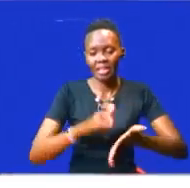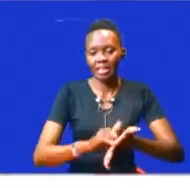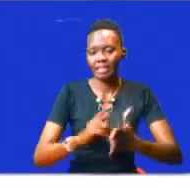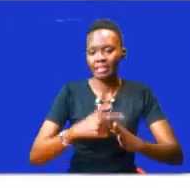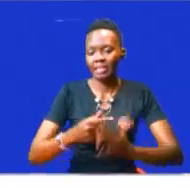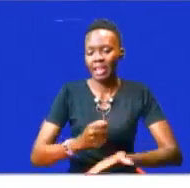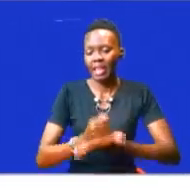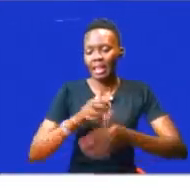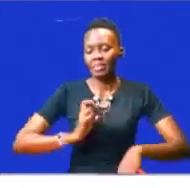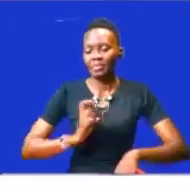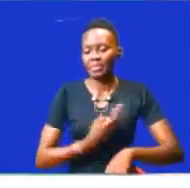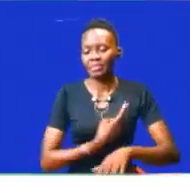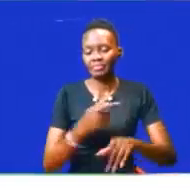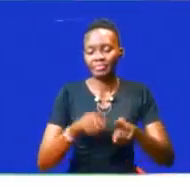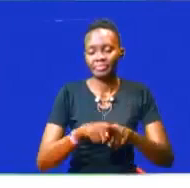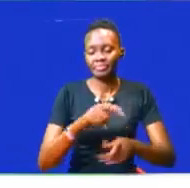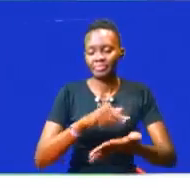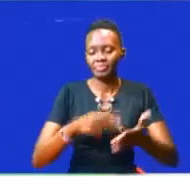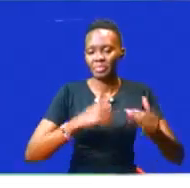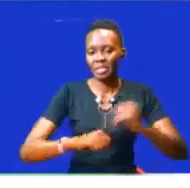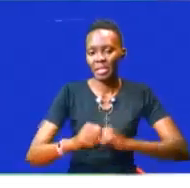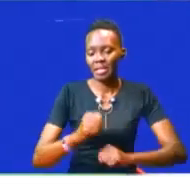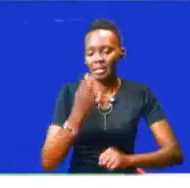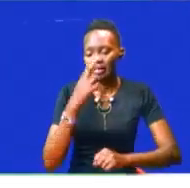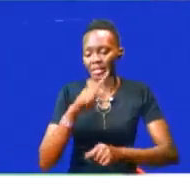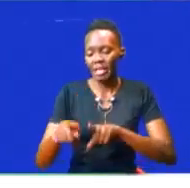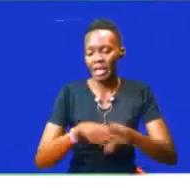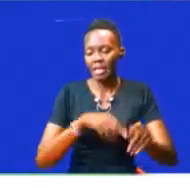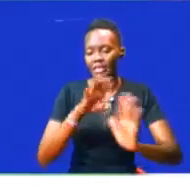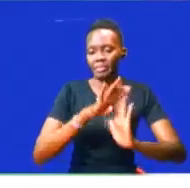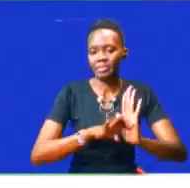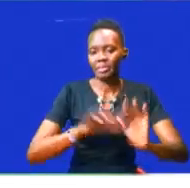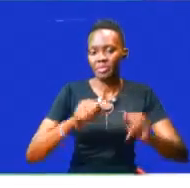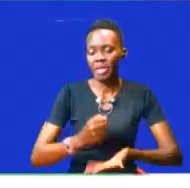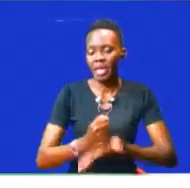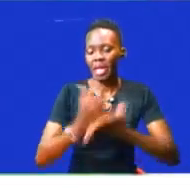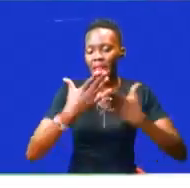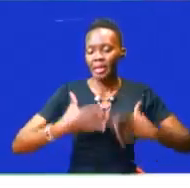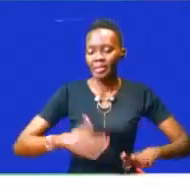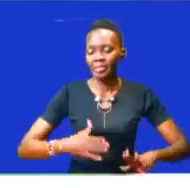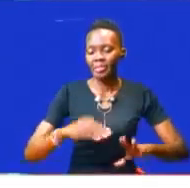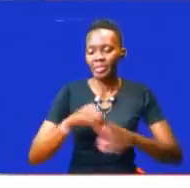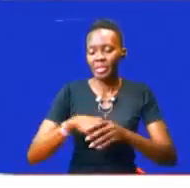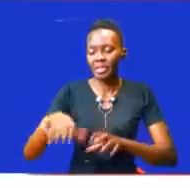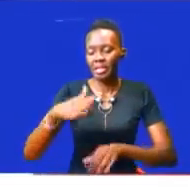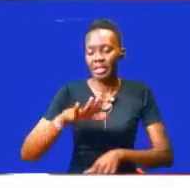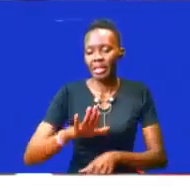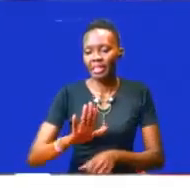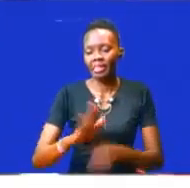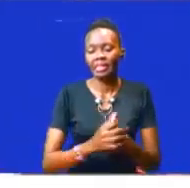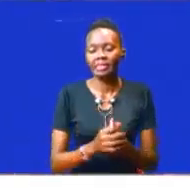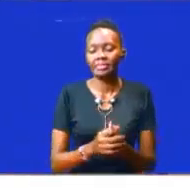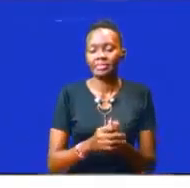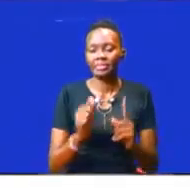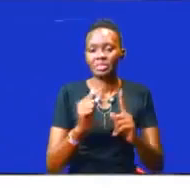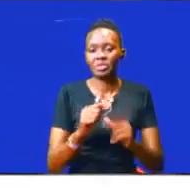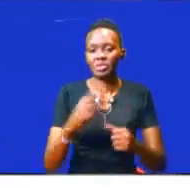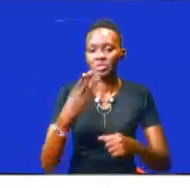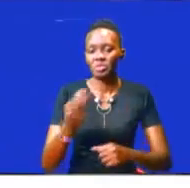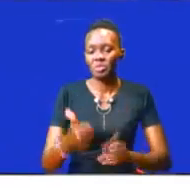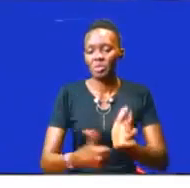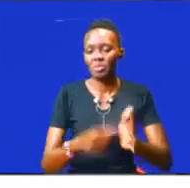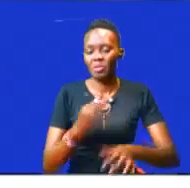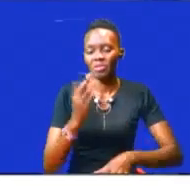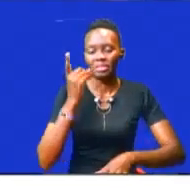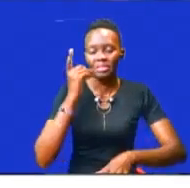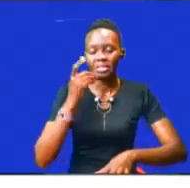mokonjo Katito. Mabedo ni en pang' mineno kaka chino ero mabiro konyo jopiny kuma kono kedo adua tena kod tugo eko mikelo